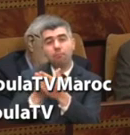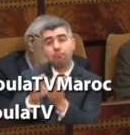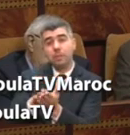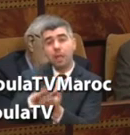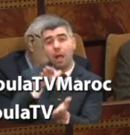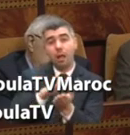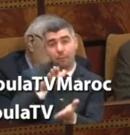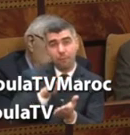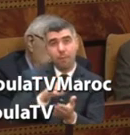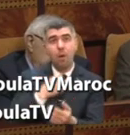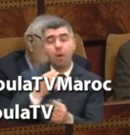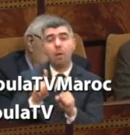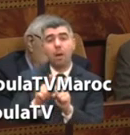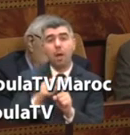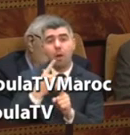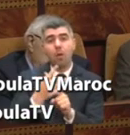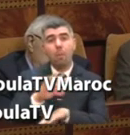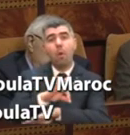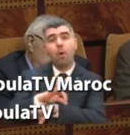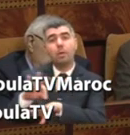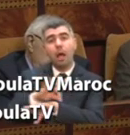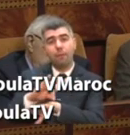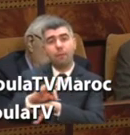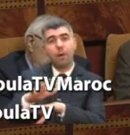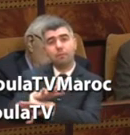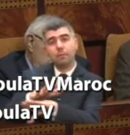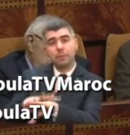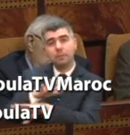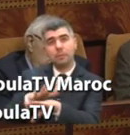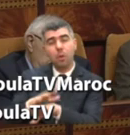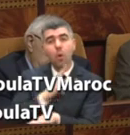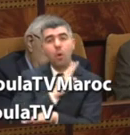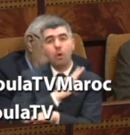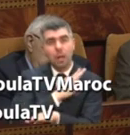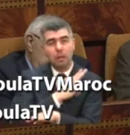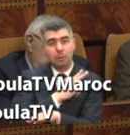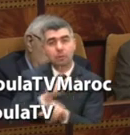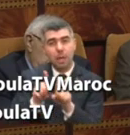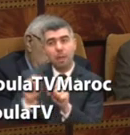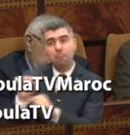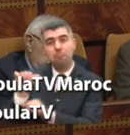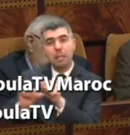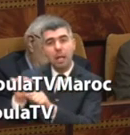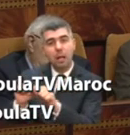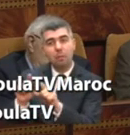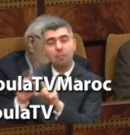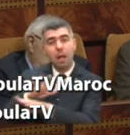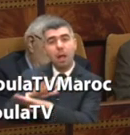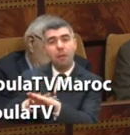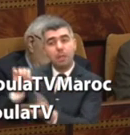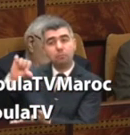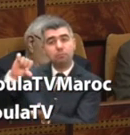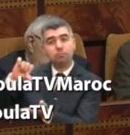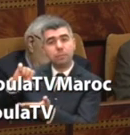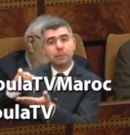بعد توظيف المتعاقدين جهويا الذين سيواجهون بدورهم بصعوبة الانتقال خارج الجهات التي